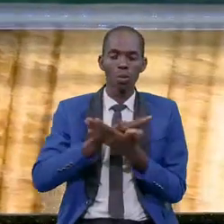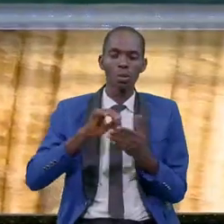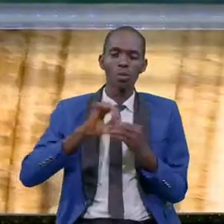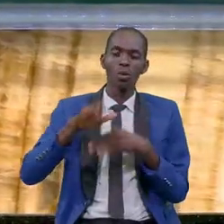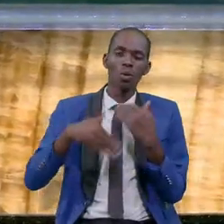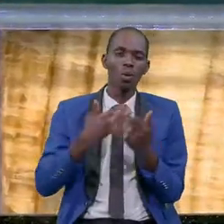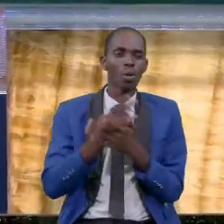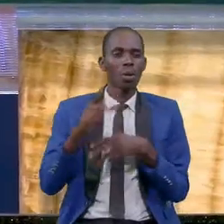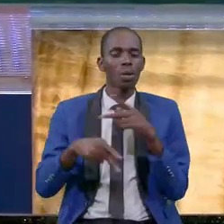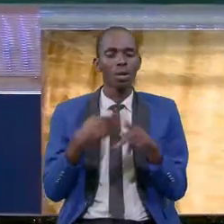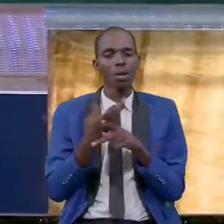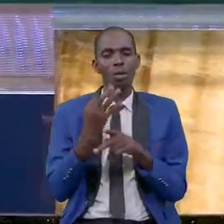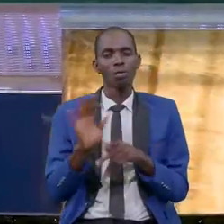conduite.